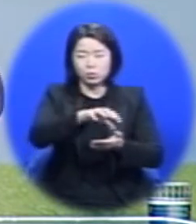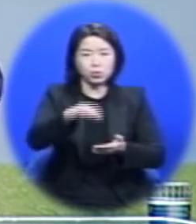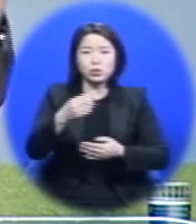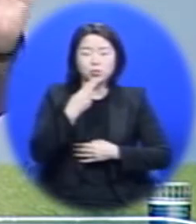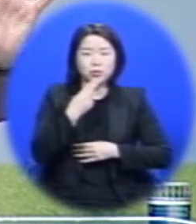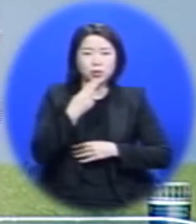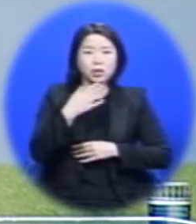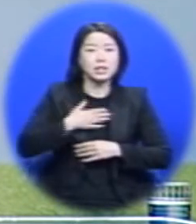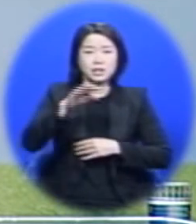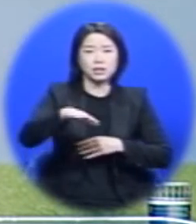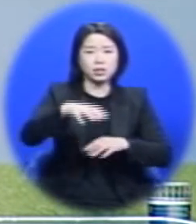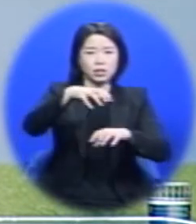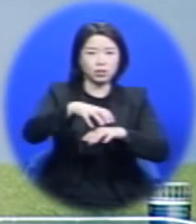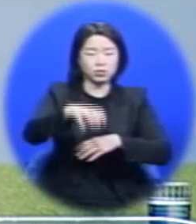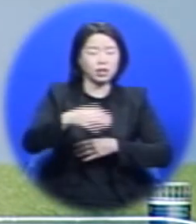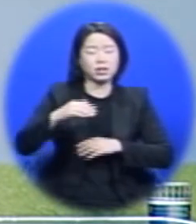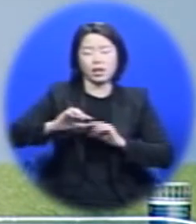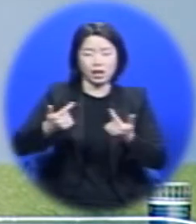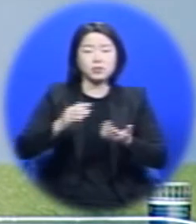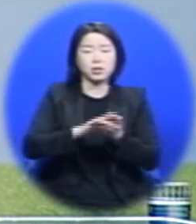이젠 더 이상 여긴 제 자리가 아닙니다.